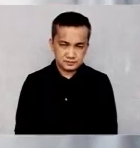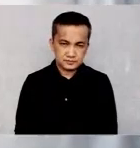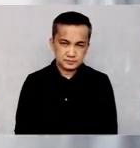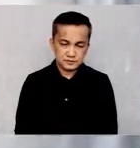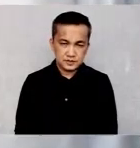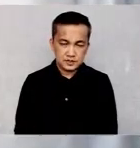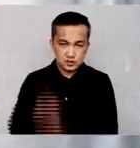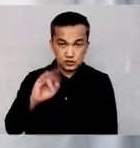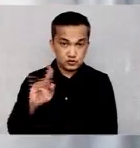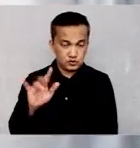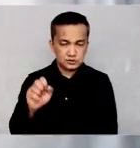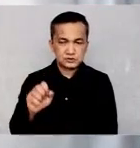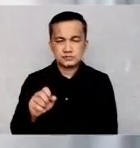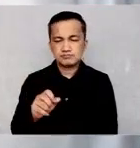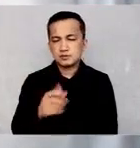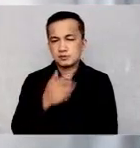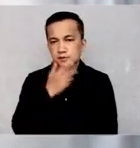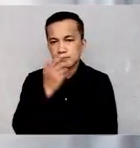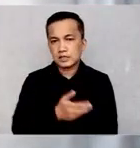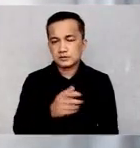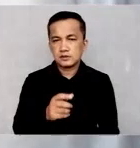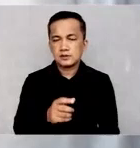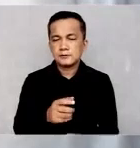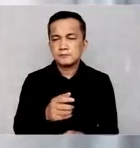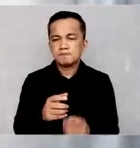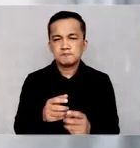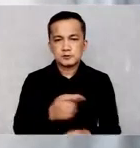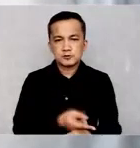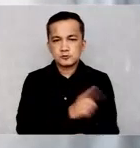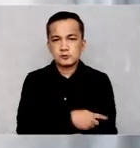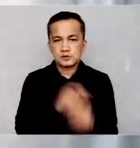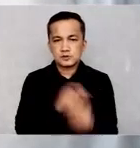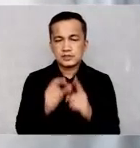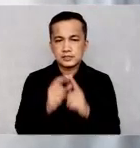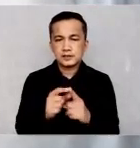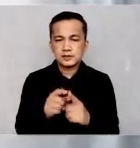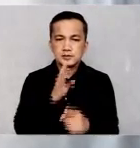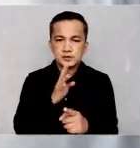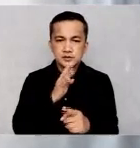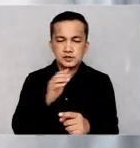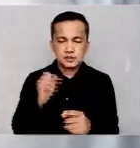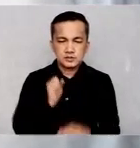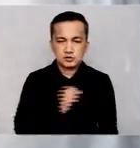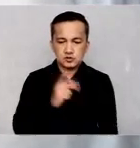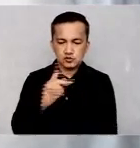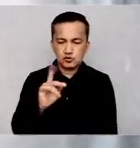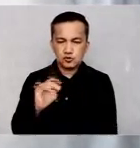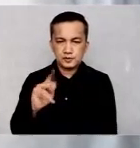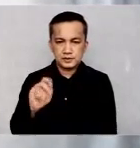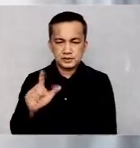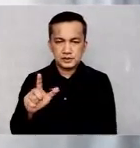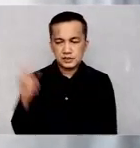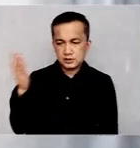Julius, maaanghang na pahayag ang binitawan ni Senate Minority Leader Coco Pimentel sa kanyang turno and contra o privilege speech sa